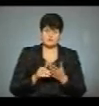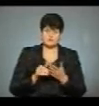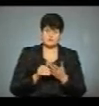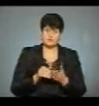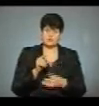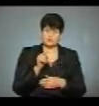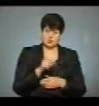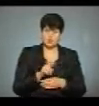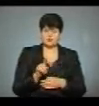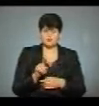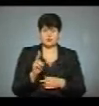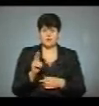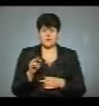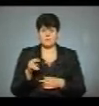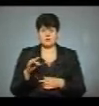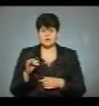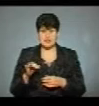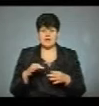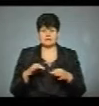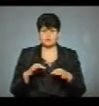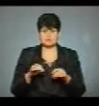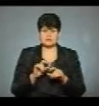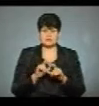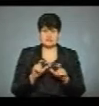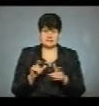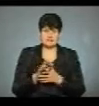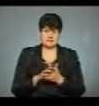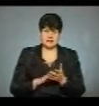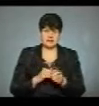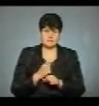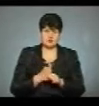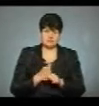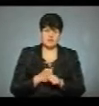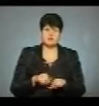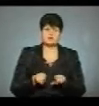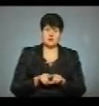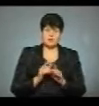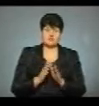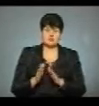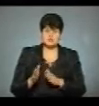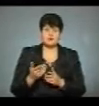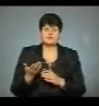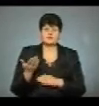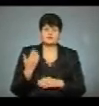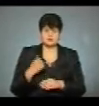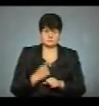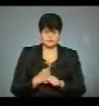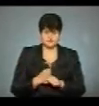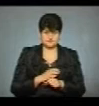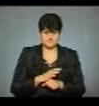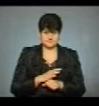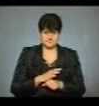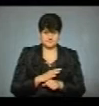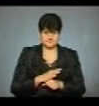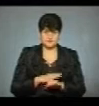тому, щоб Копильська автобусна станція і надалі працювала в такому режимі, якому вона працювала. За